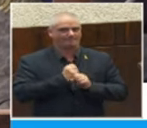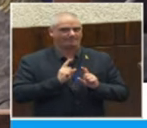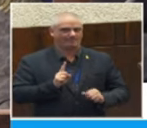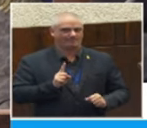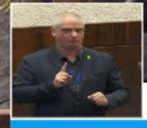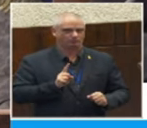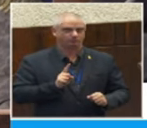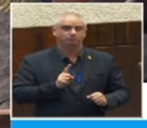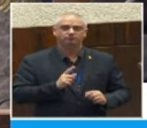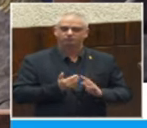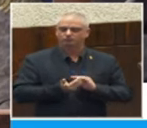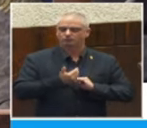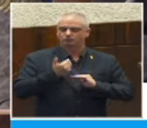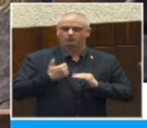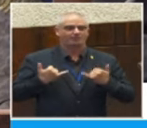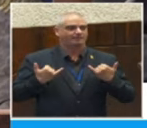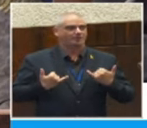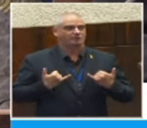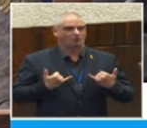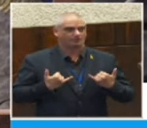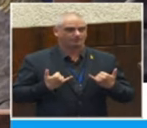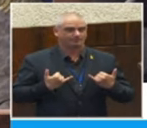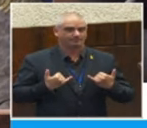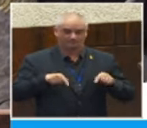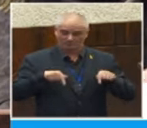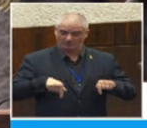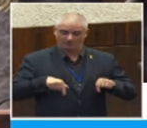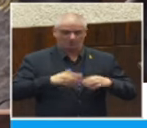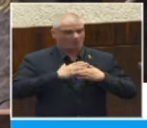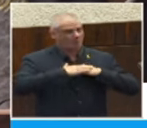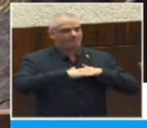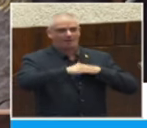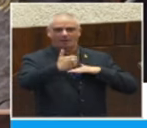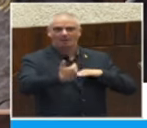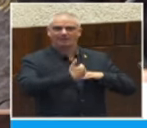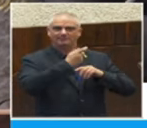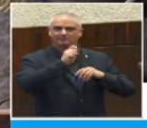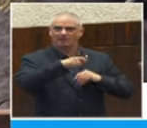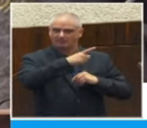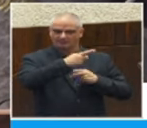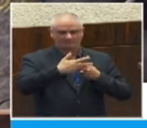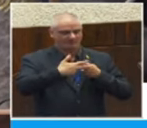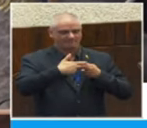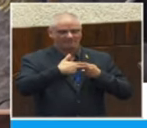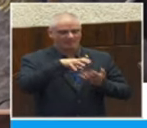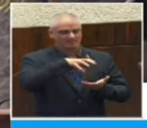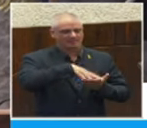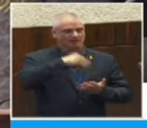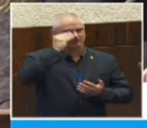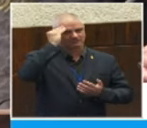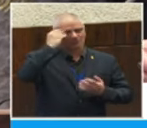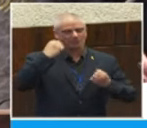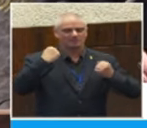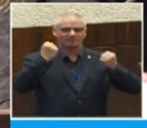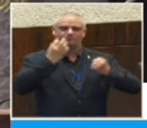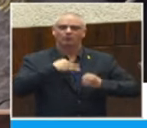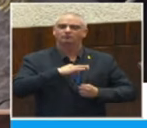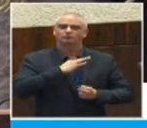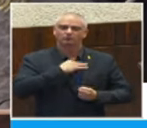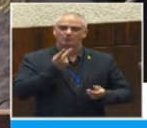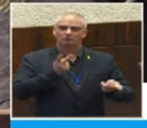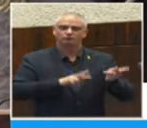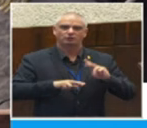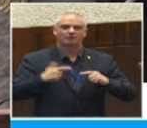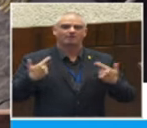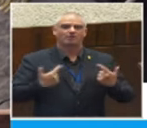יותר היום, כאן ברחבת הכנסת ובסמוך לגלעד לזכר גיבורינו שנפלו במערכות